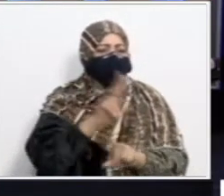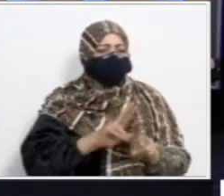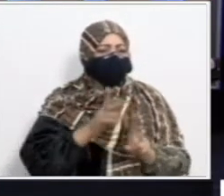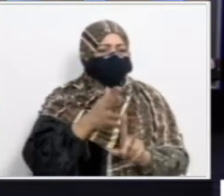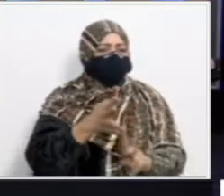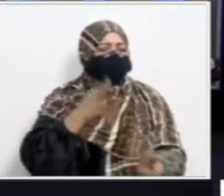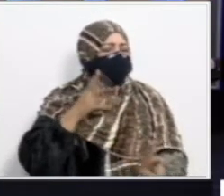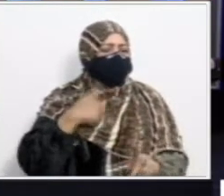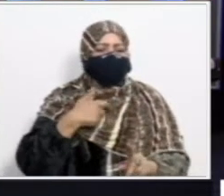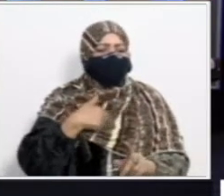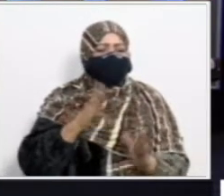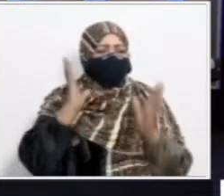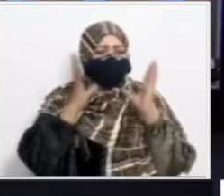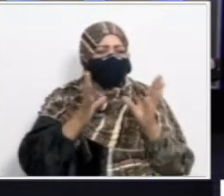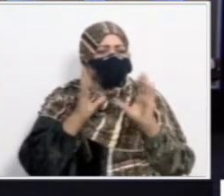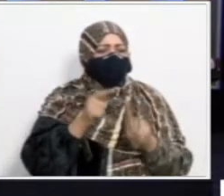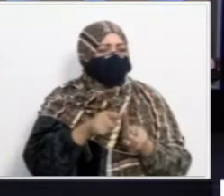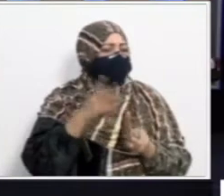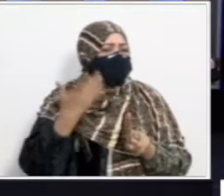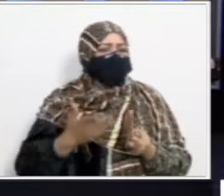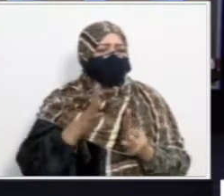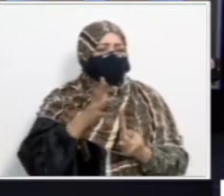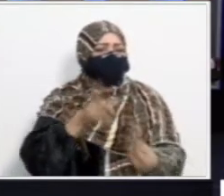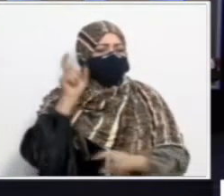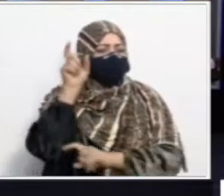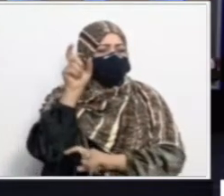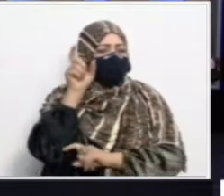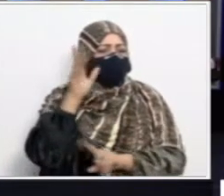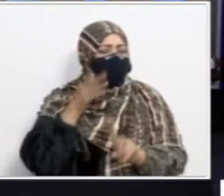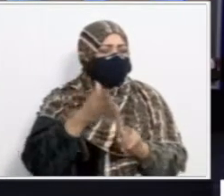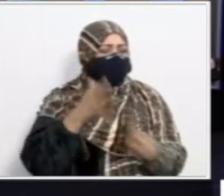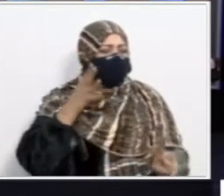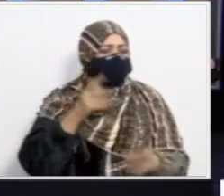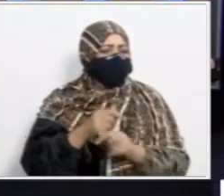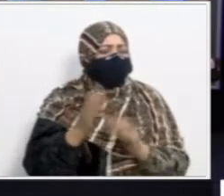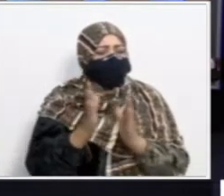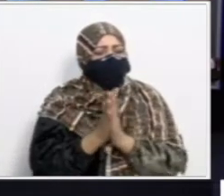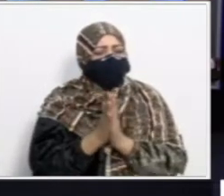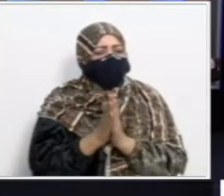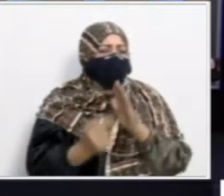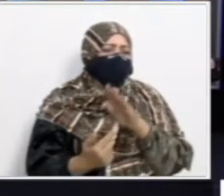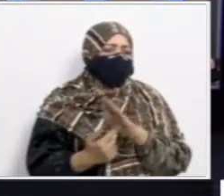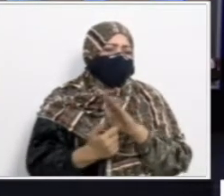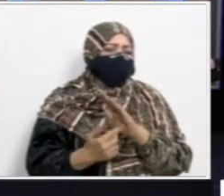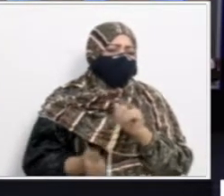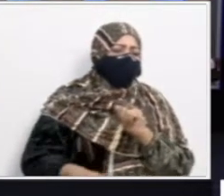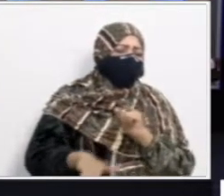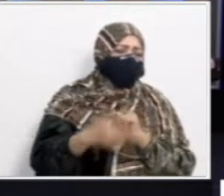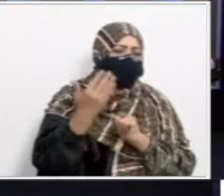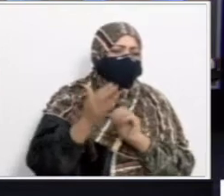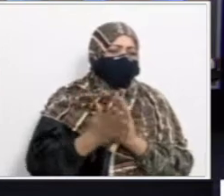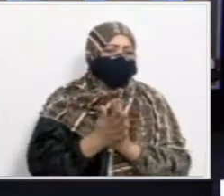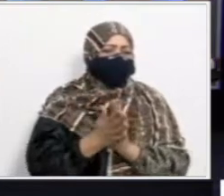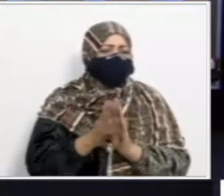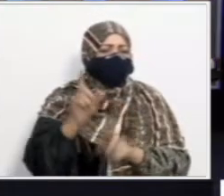تو الإمام صلى عذر، طلع غادر المحراب طول بدون